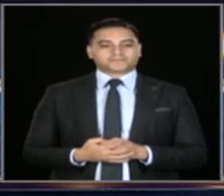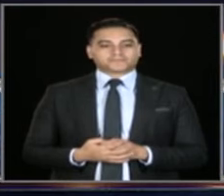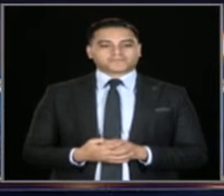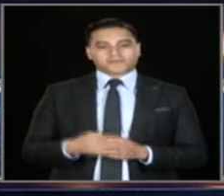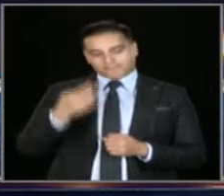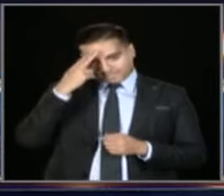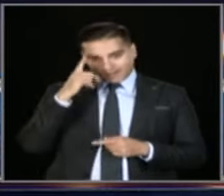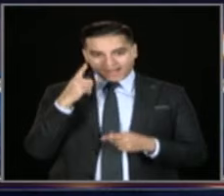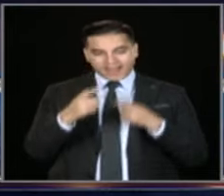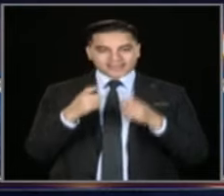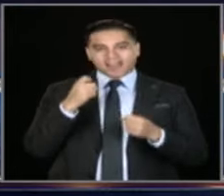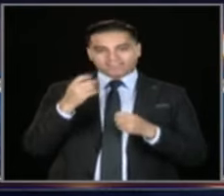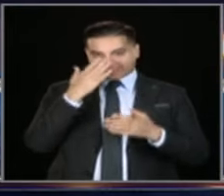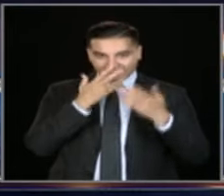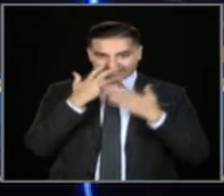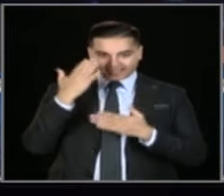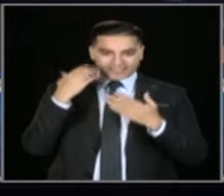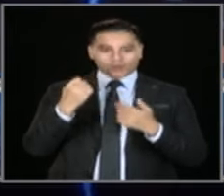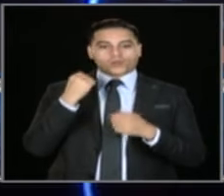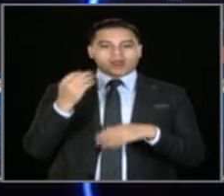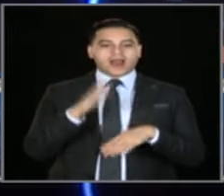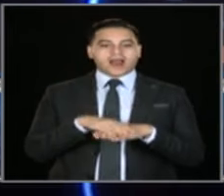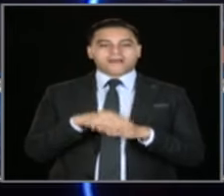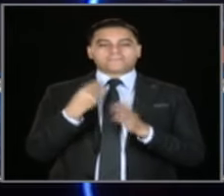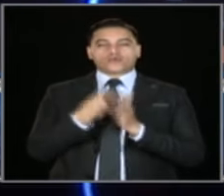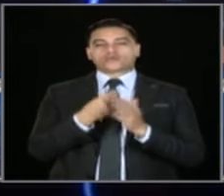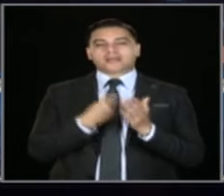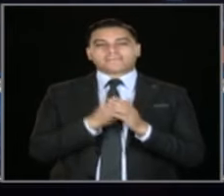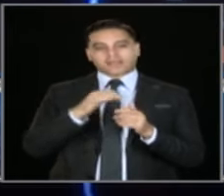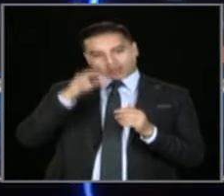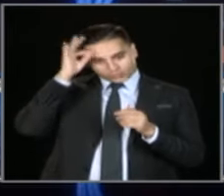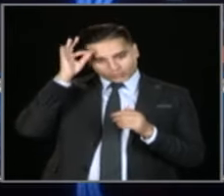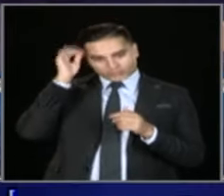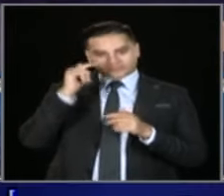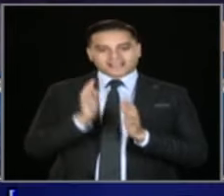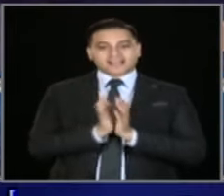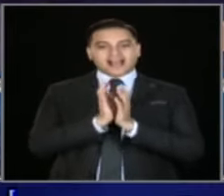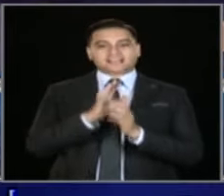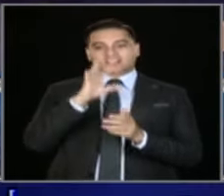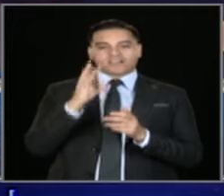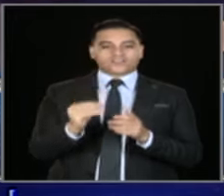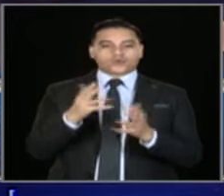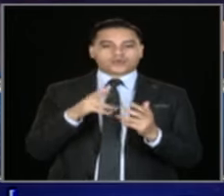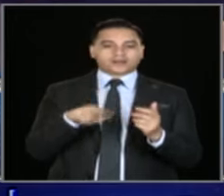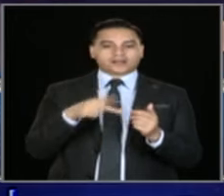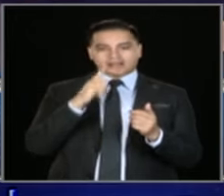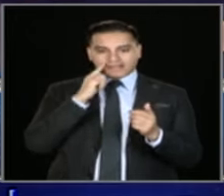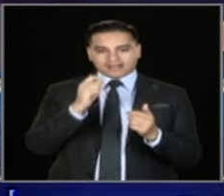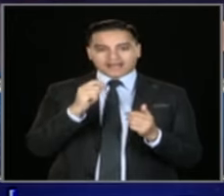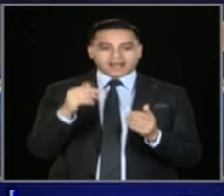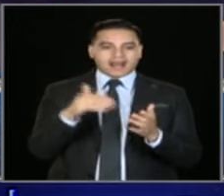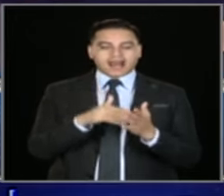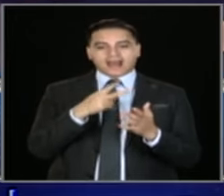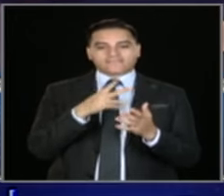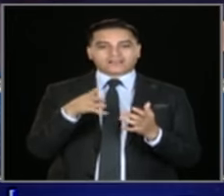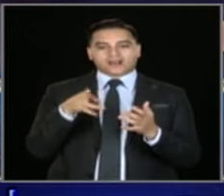من هو الهداف التاريخي لمنتخب تونس في كأس أمم إفريقيا لكرة القدم رجال حتى عام